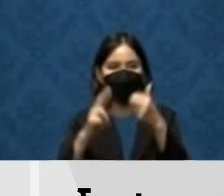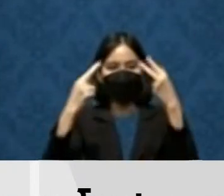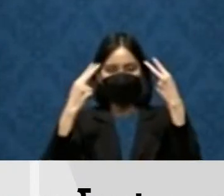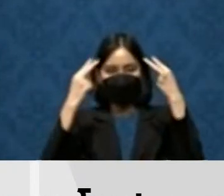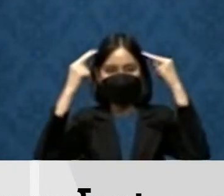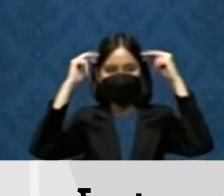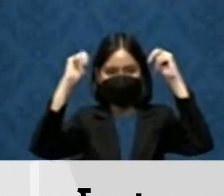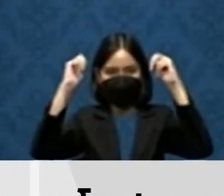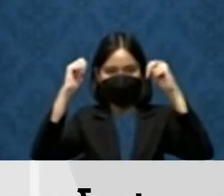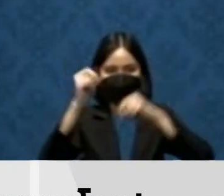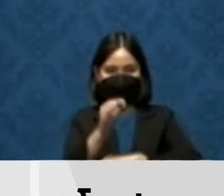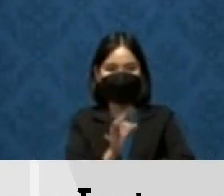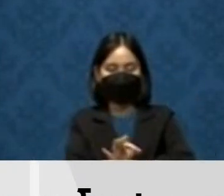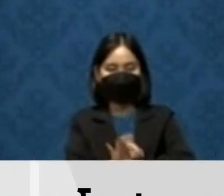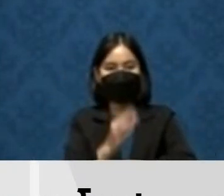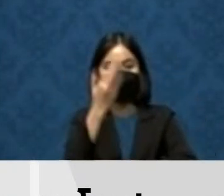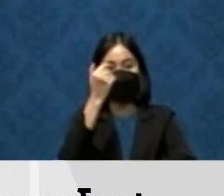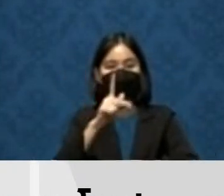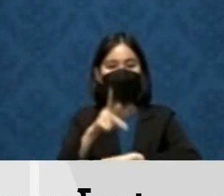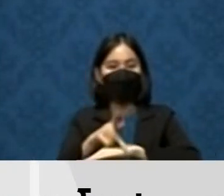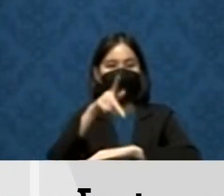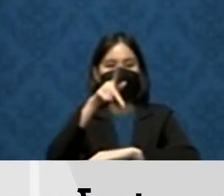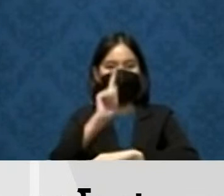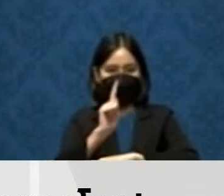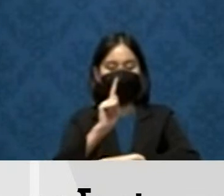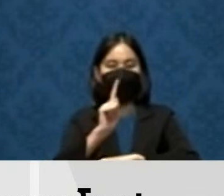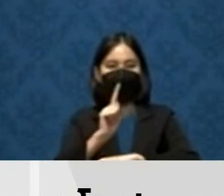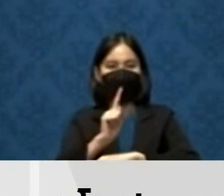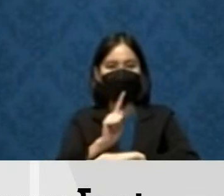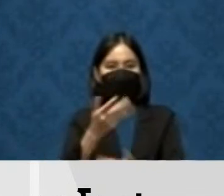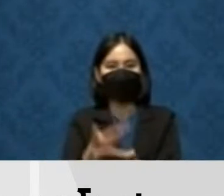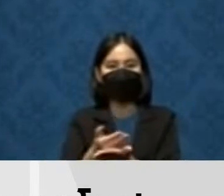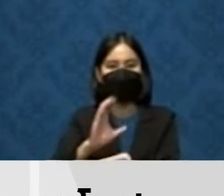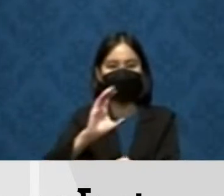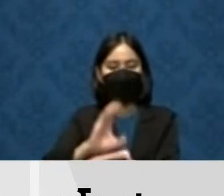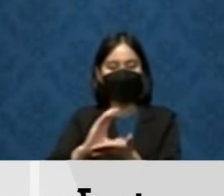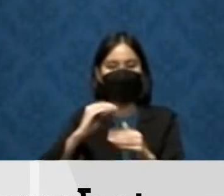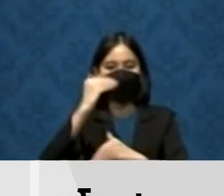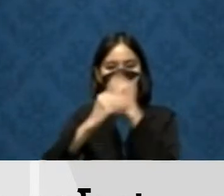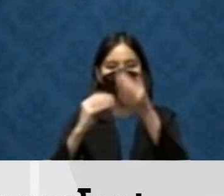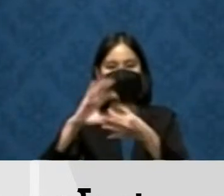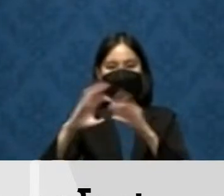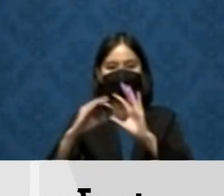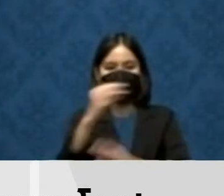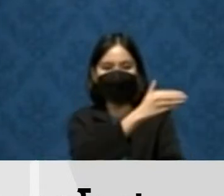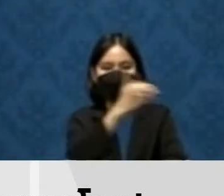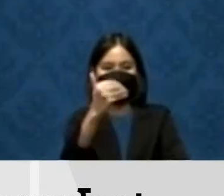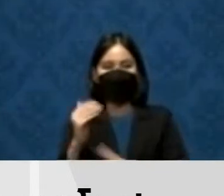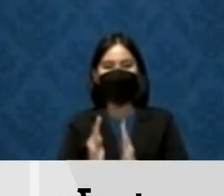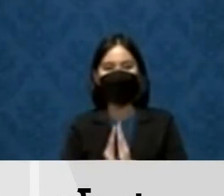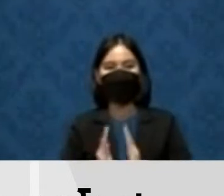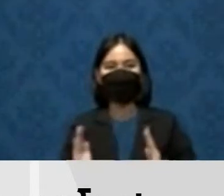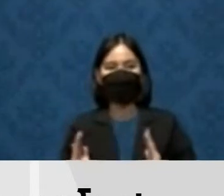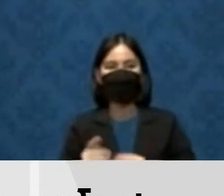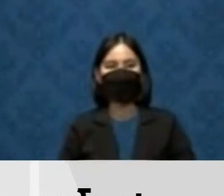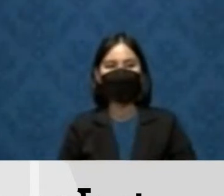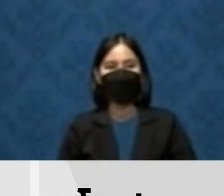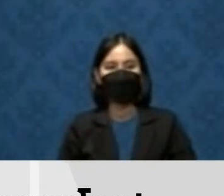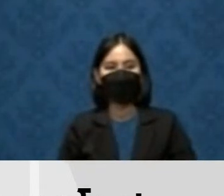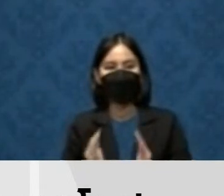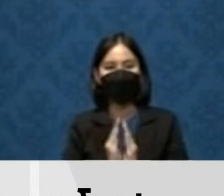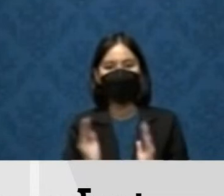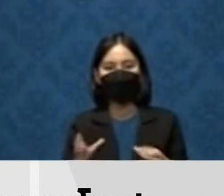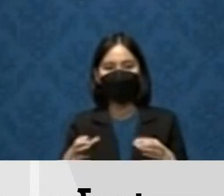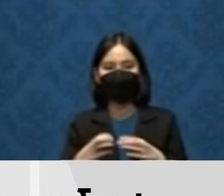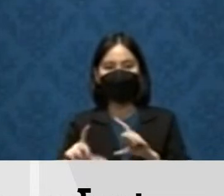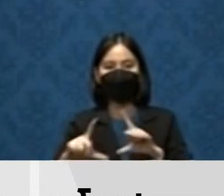ไปดีลไงไม่งั้นคนไทยคงไม่ได้ดูหรอกตอนนี้คงนะครับต้องไปหาเว็บเถื่อนดูนะครับ เมื่อวันนี้เขาก็ถูกอะไรเอิร์ธใช่